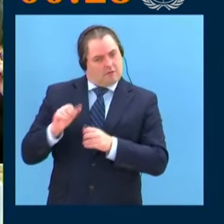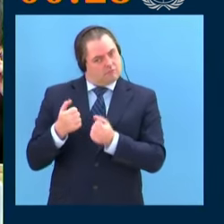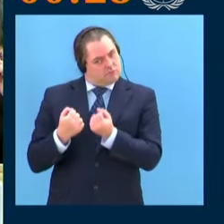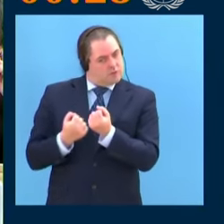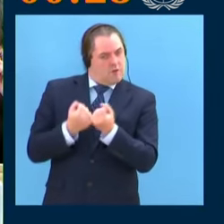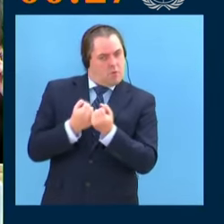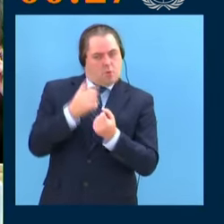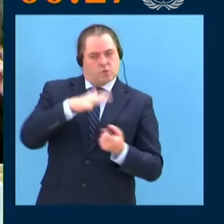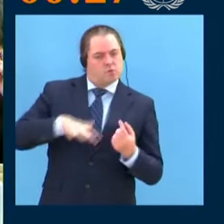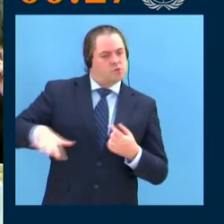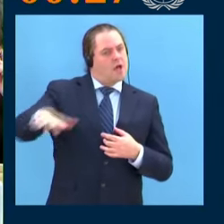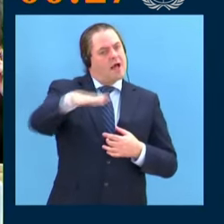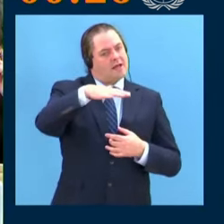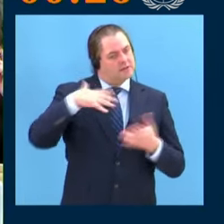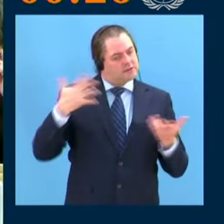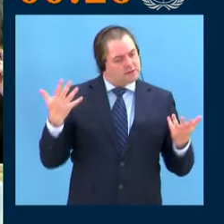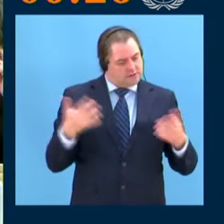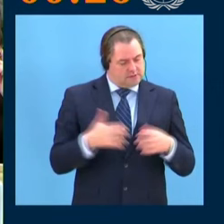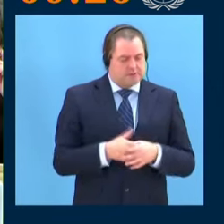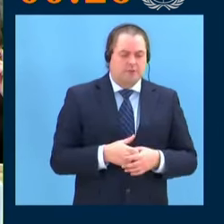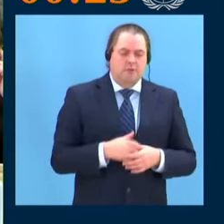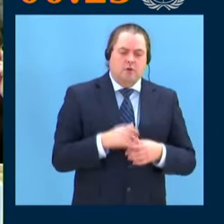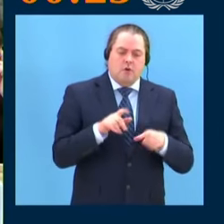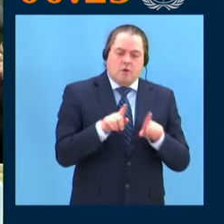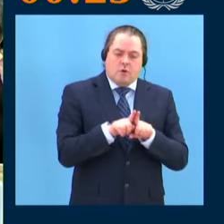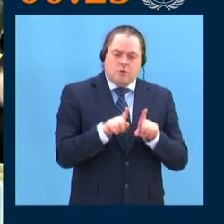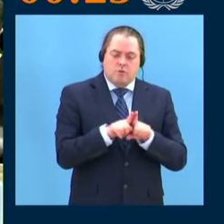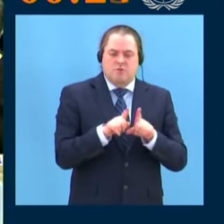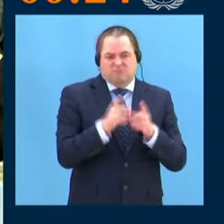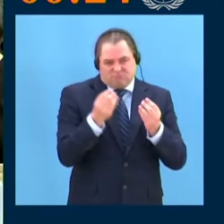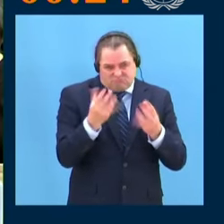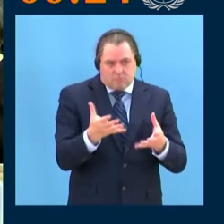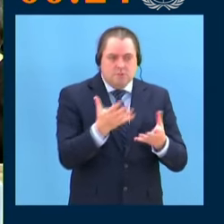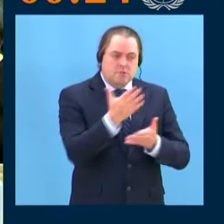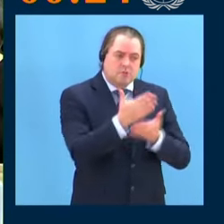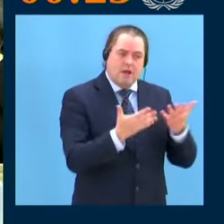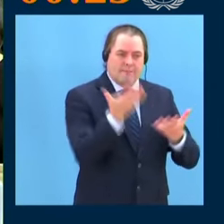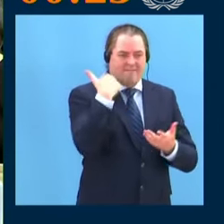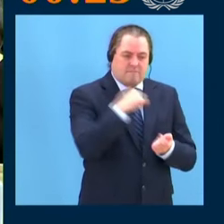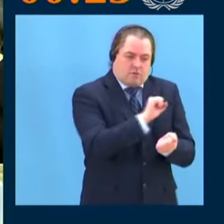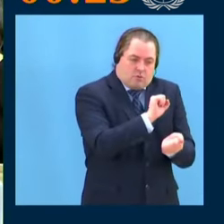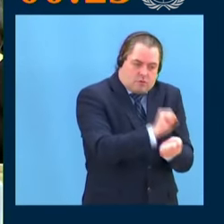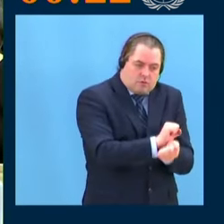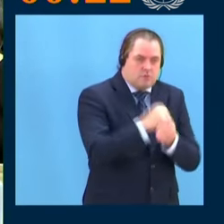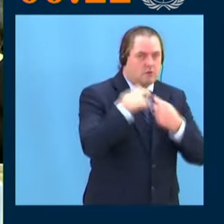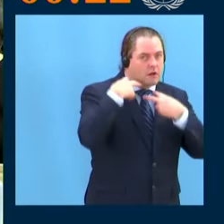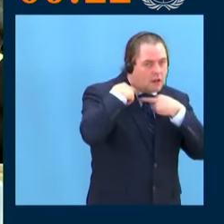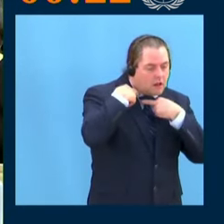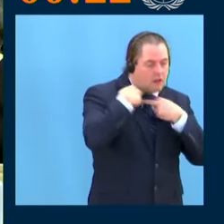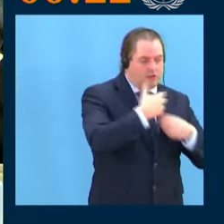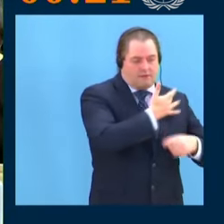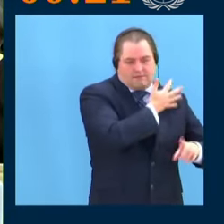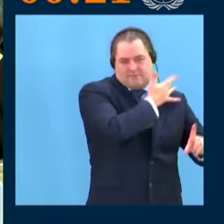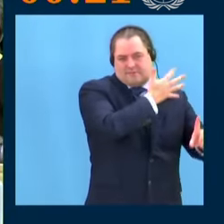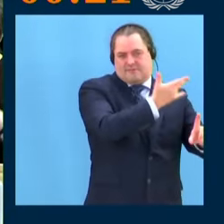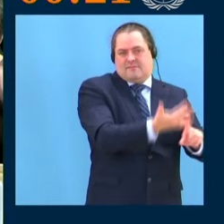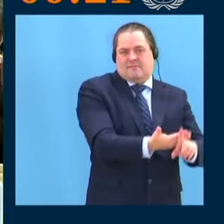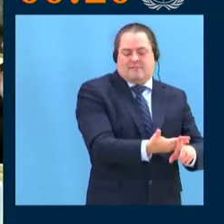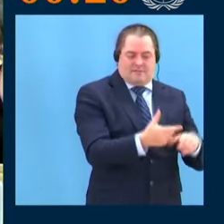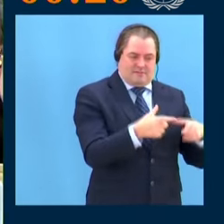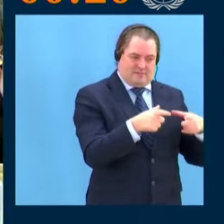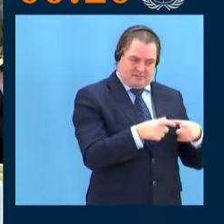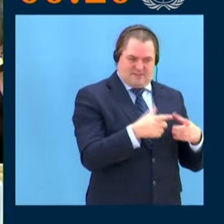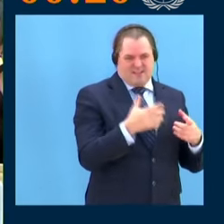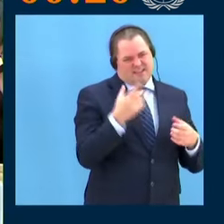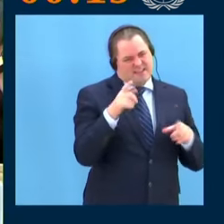leur maître maure. Les ethnies négro-mauritaniennes recèlent les mêmes structures sociales et sont aussi victimes de discriminations sociales